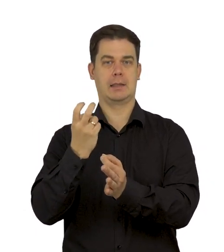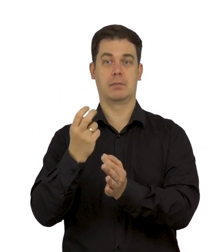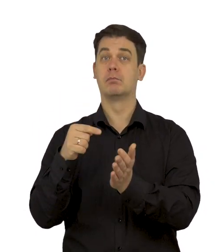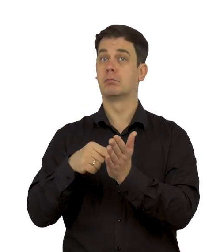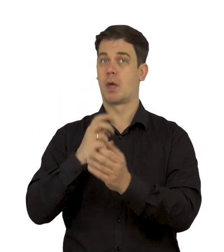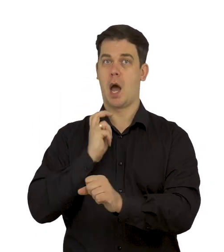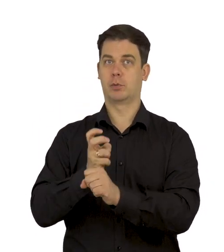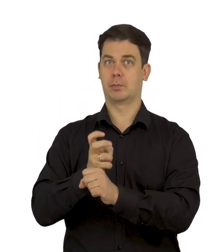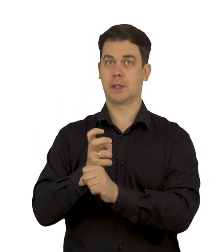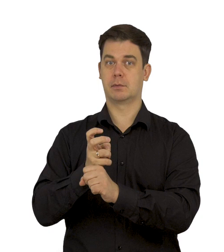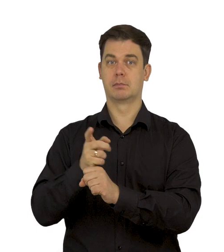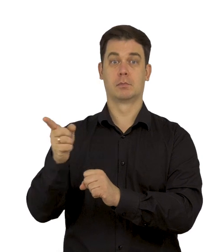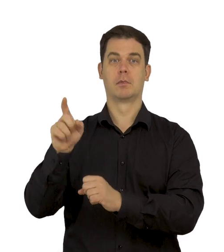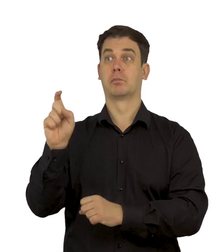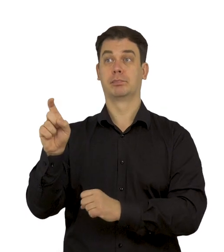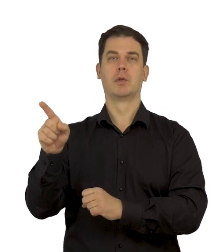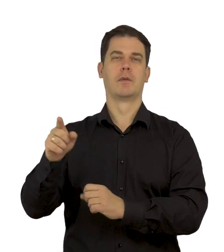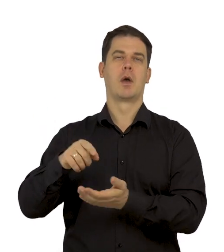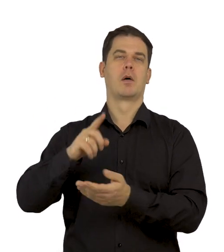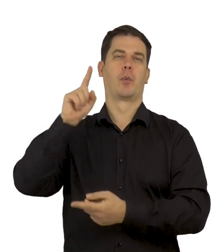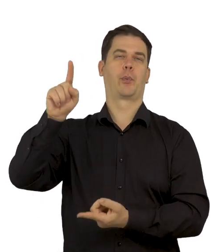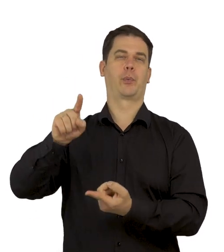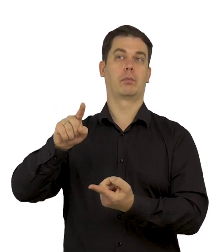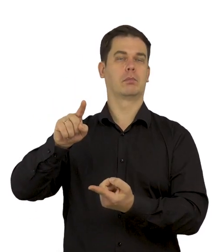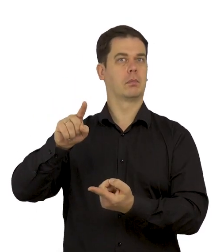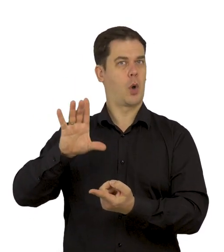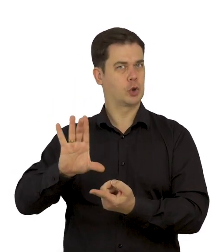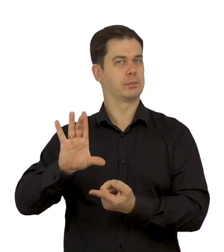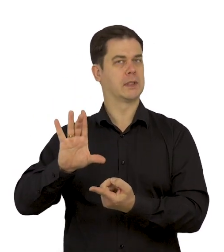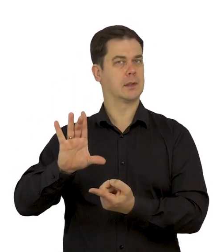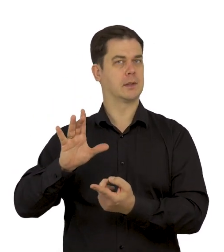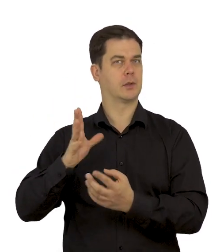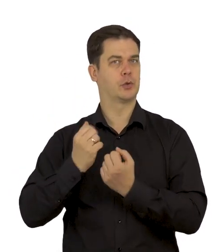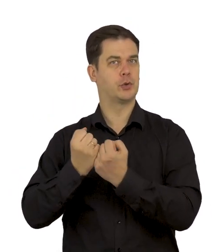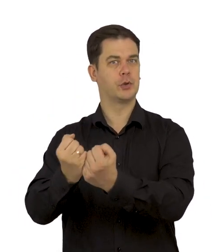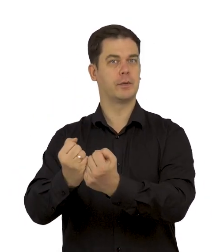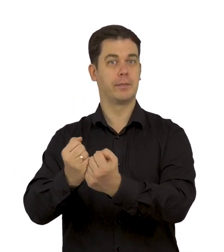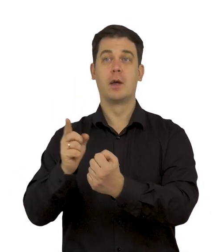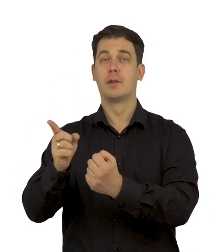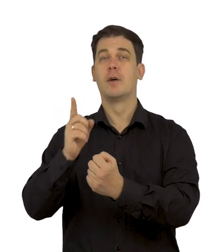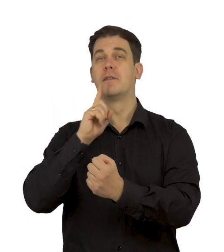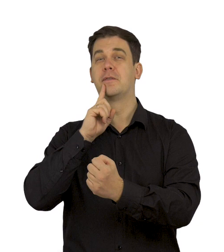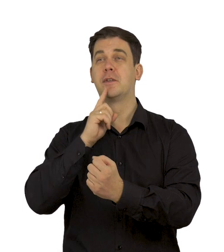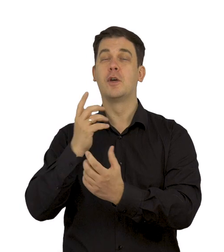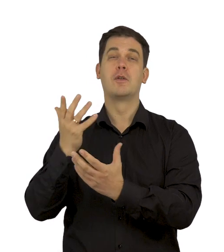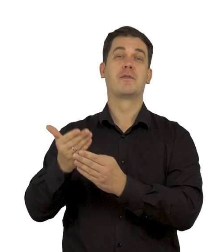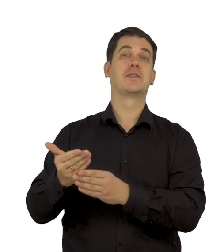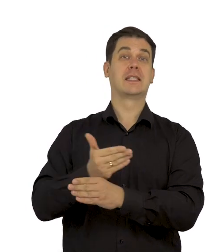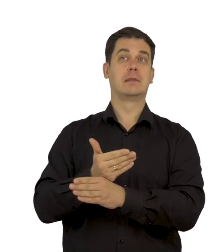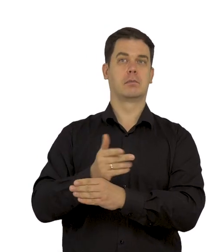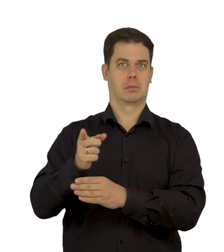to automatyczny mechanizm, który spowalnia rozładowanie baterii. Po włączeniu tego trybu aplikacje działające w tle zostają